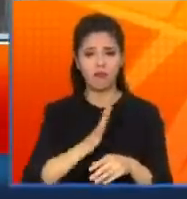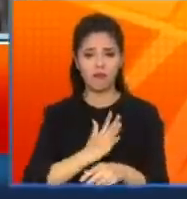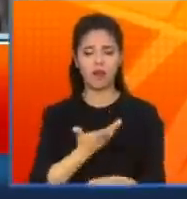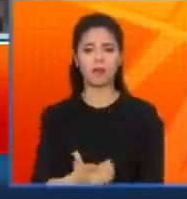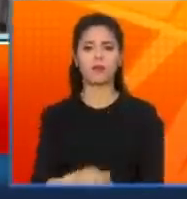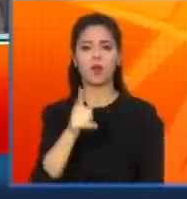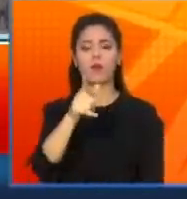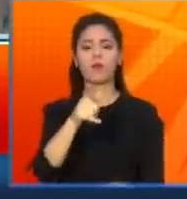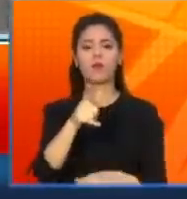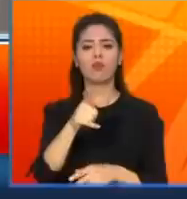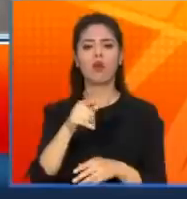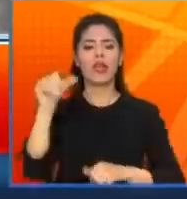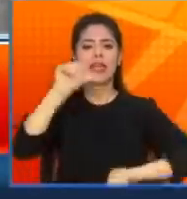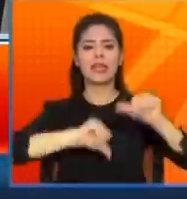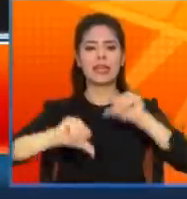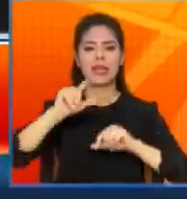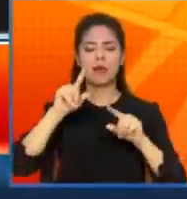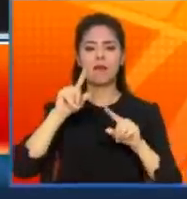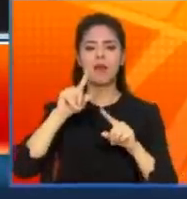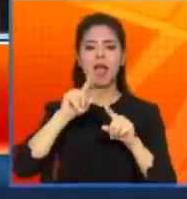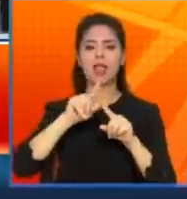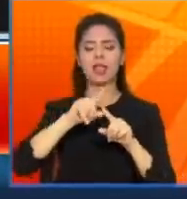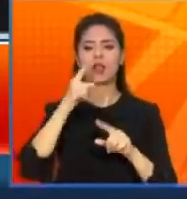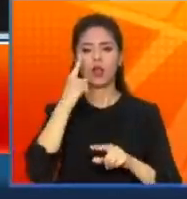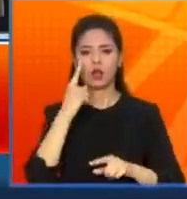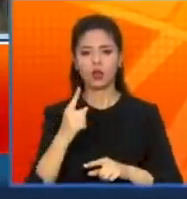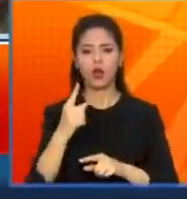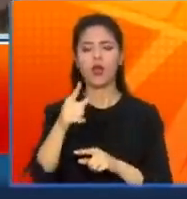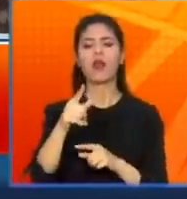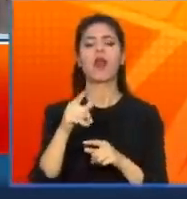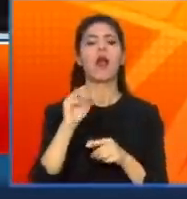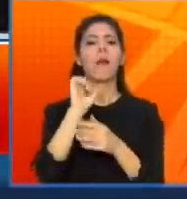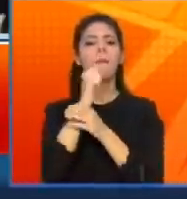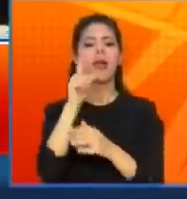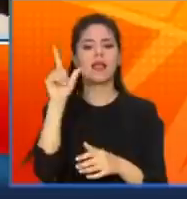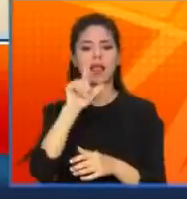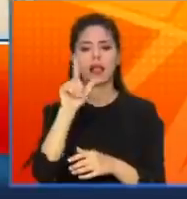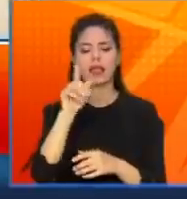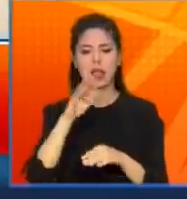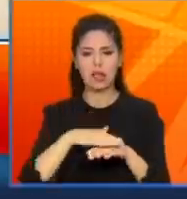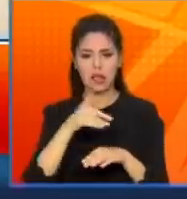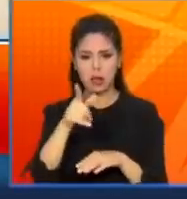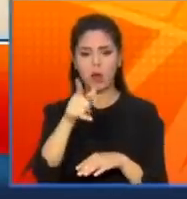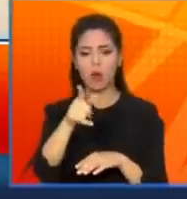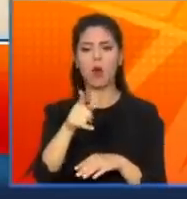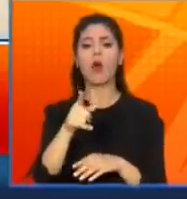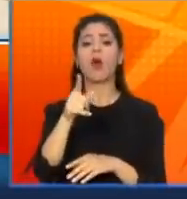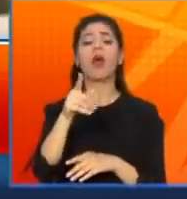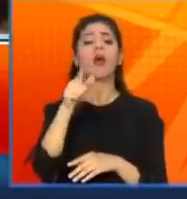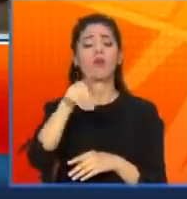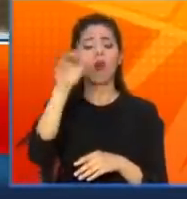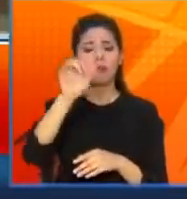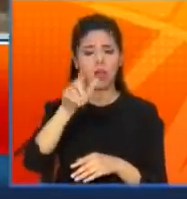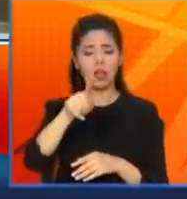solüsyon ihtiyacını ise kimya teknolojileri üzerine üretim yapan mesleki ve Anadolu liseleri karşılıyor. Bu dezenfektanlar sayesinde